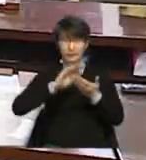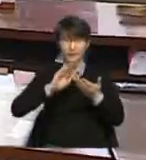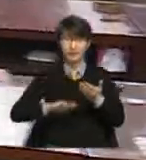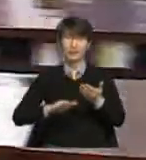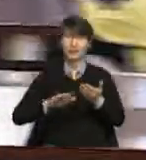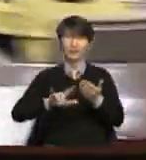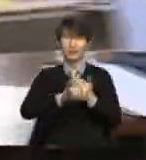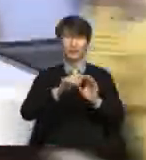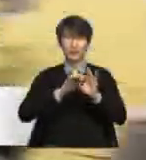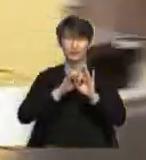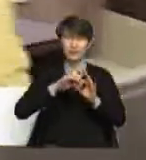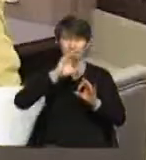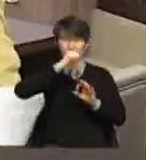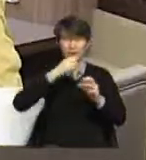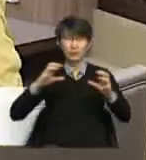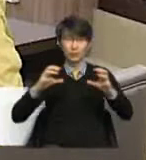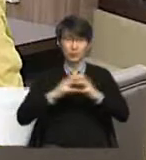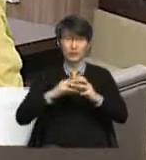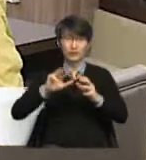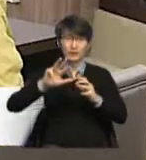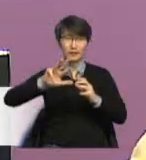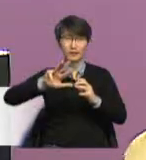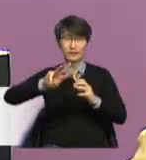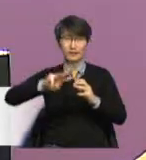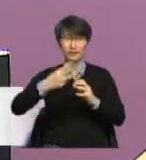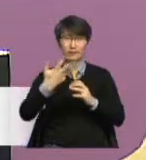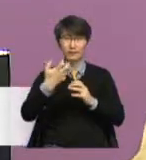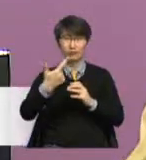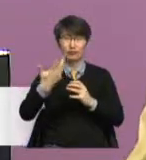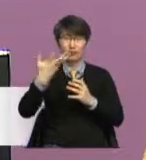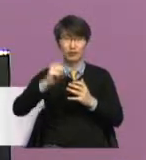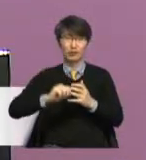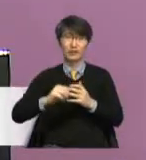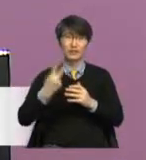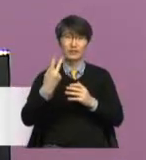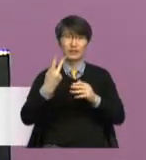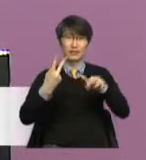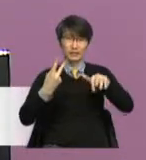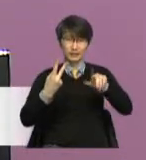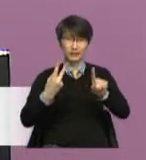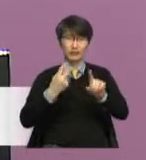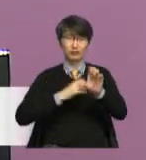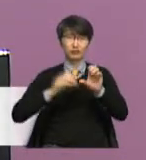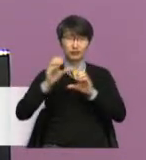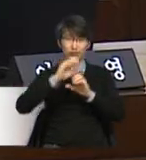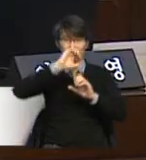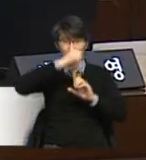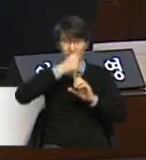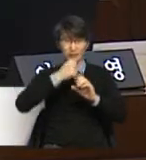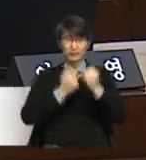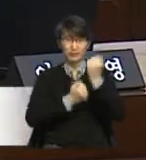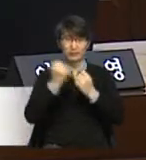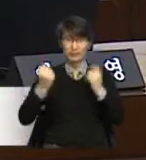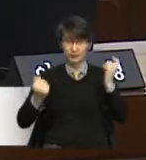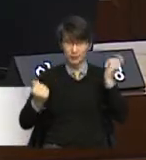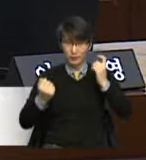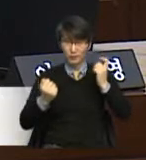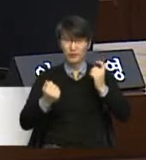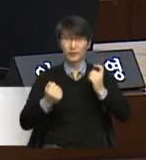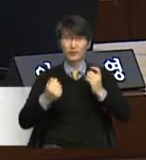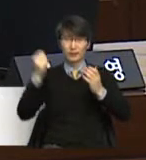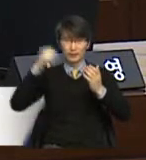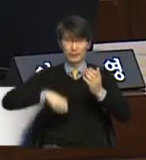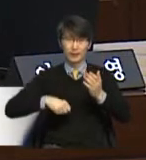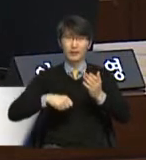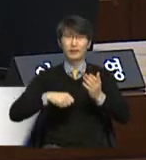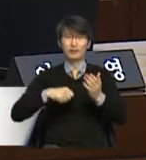의회는 코로나 관련 옛 사면을 포함해 380 6억원 규모의 올해 2차 휴 경 예산안 제출에 따른 제안 설명을 듣고 이혜영